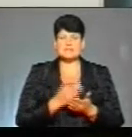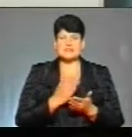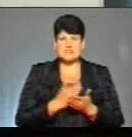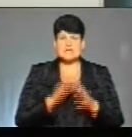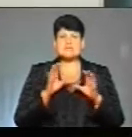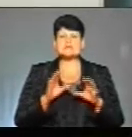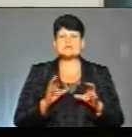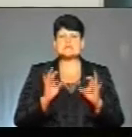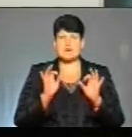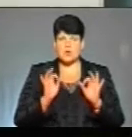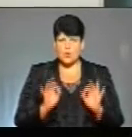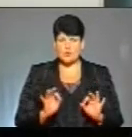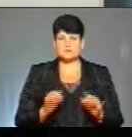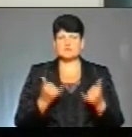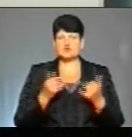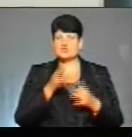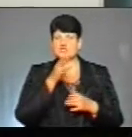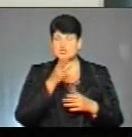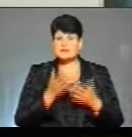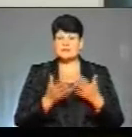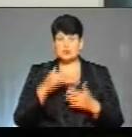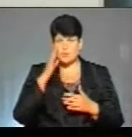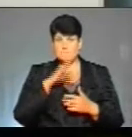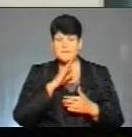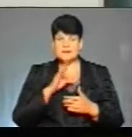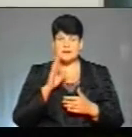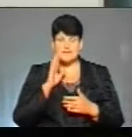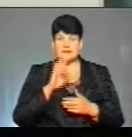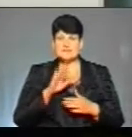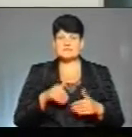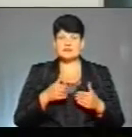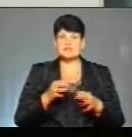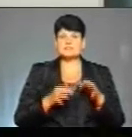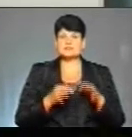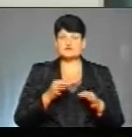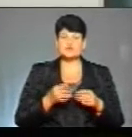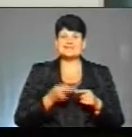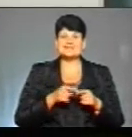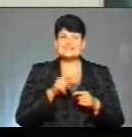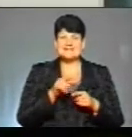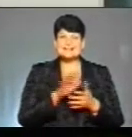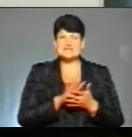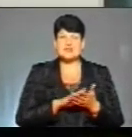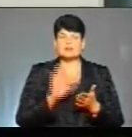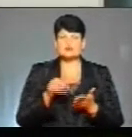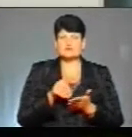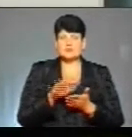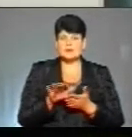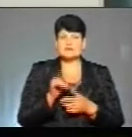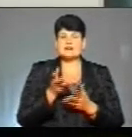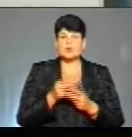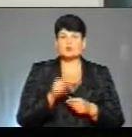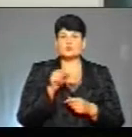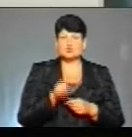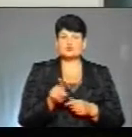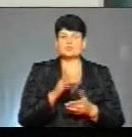законним. І на сьогоднішній час, якщо б батьки навіть десь зверталися до суду, такі заяви будуть відхилені за рахунок того,